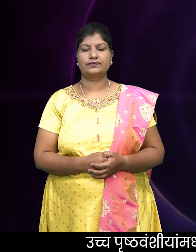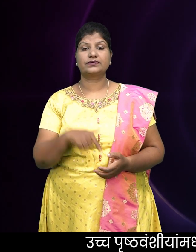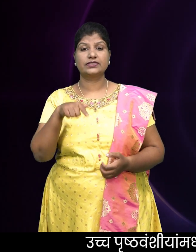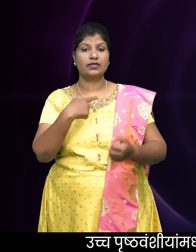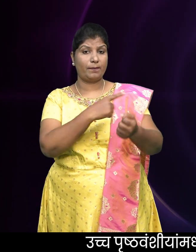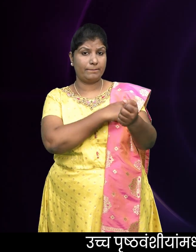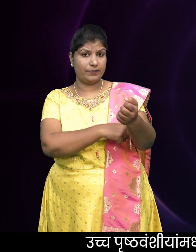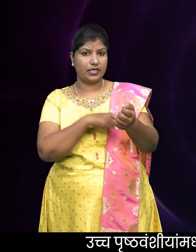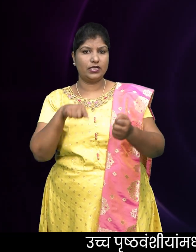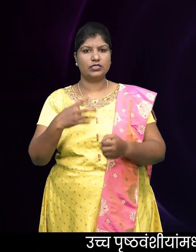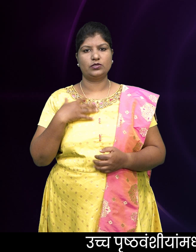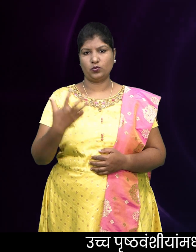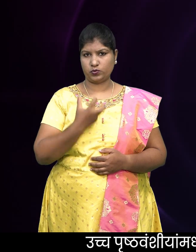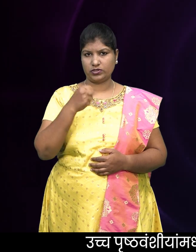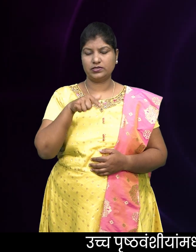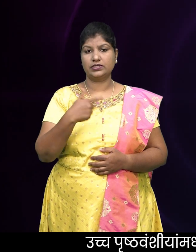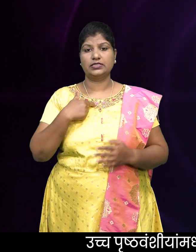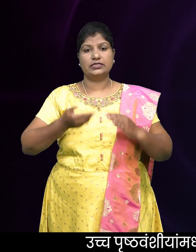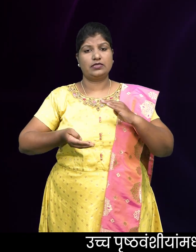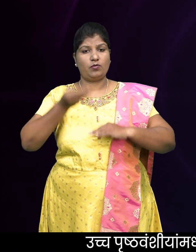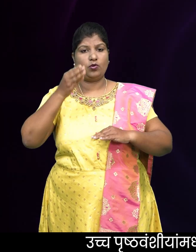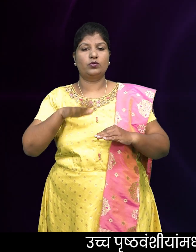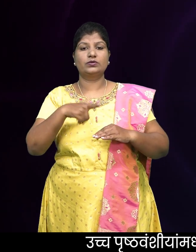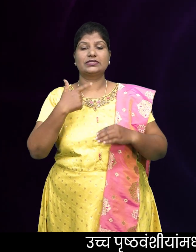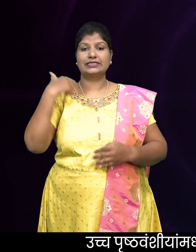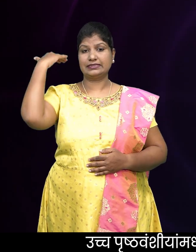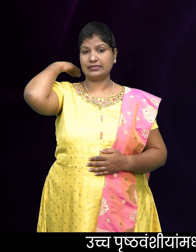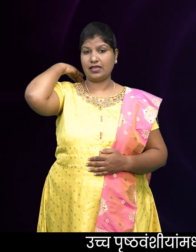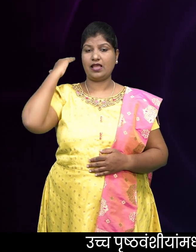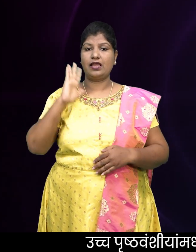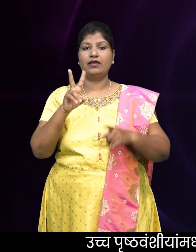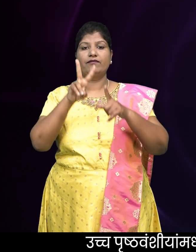उच्च पृष्ठवंशीयांमध्ये आढळणारे स्नायू 3 प्रकारचे असतात.